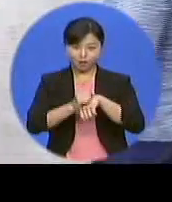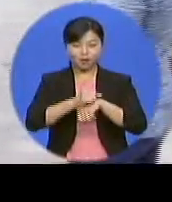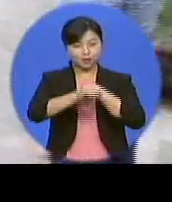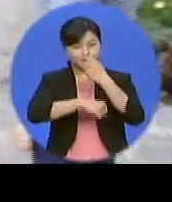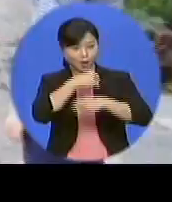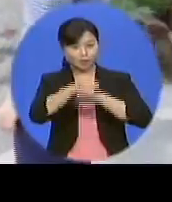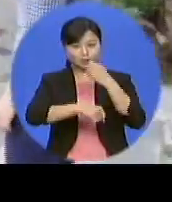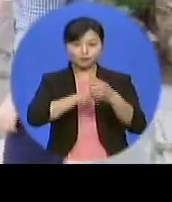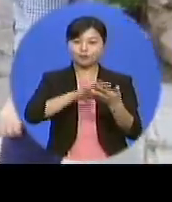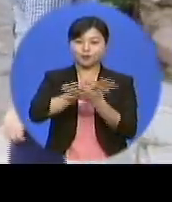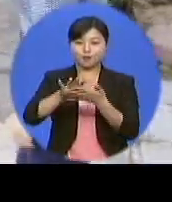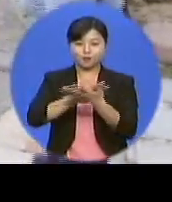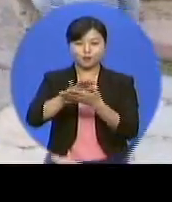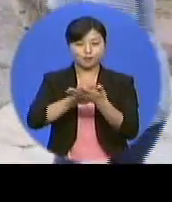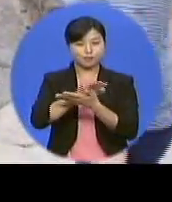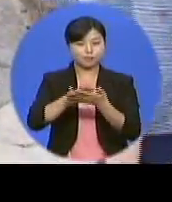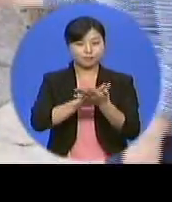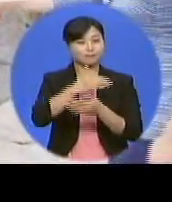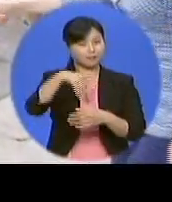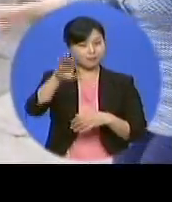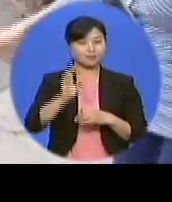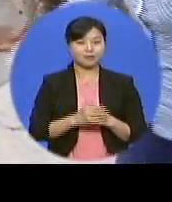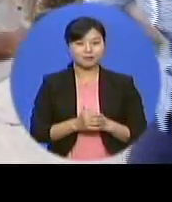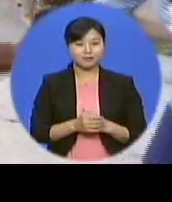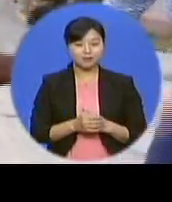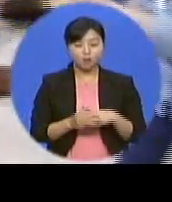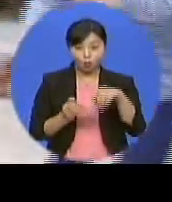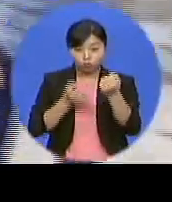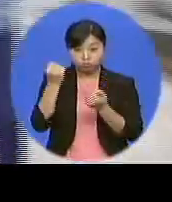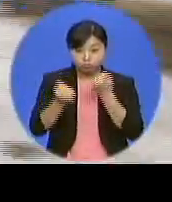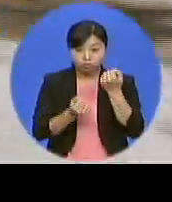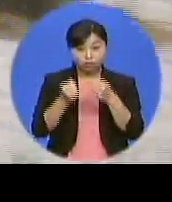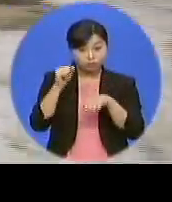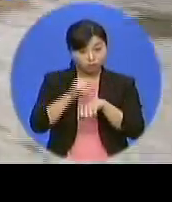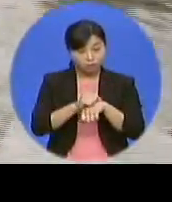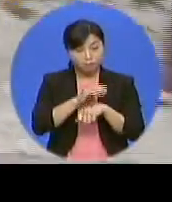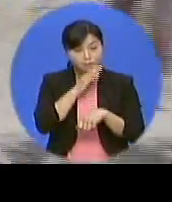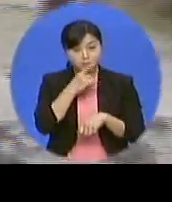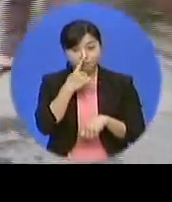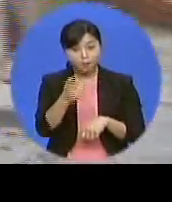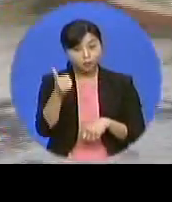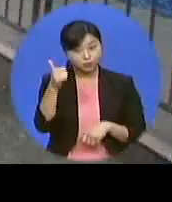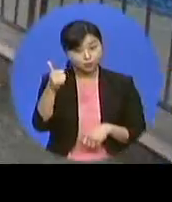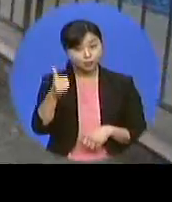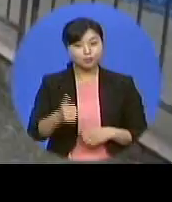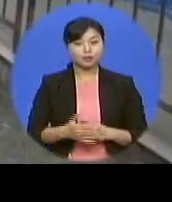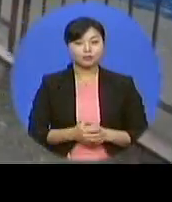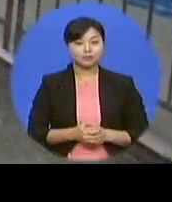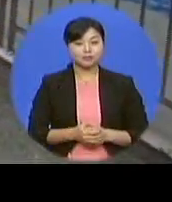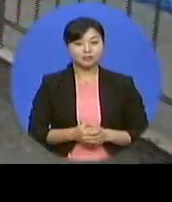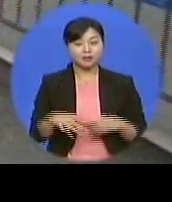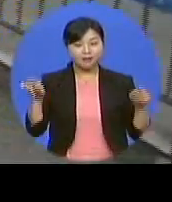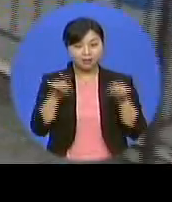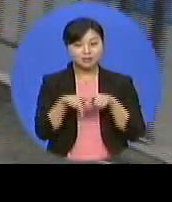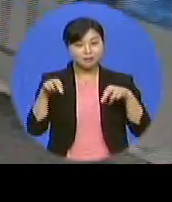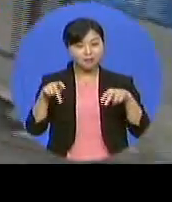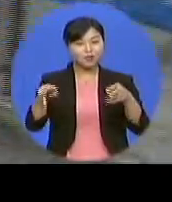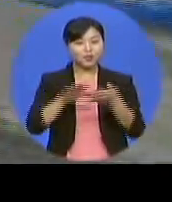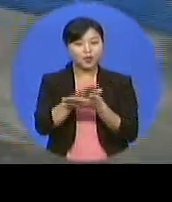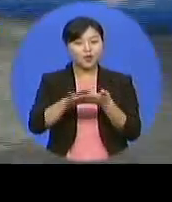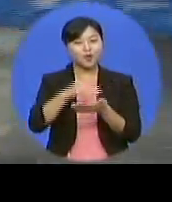즐기러 가는 오랑우탄. 잘 탄다. 자전거 잘 타요. 멋져요. 나들이 가는